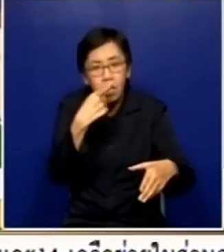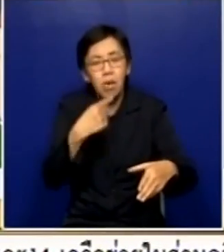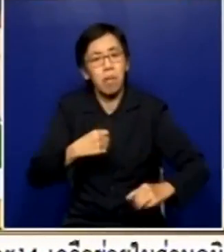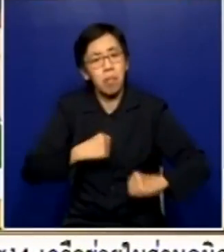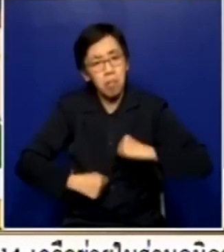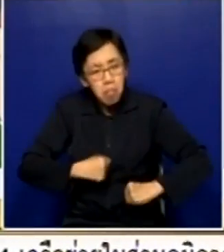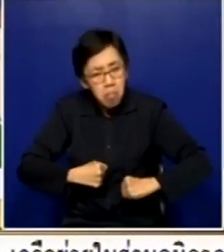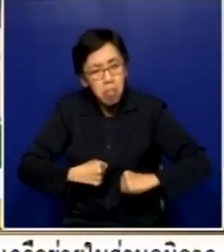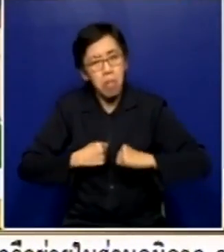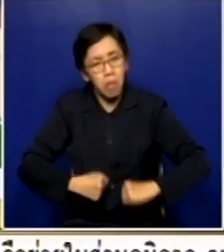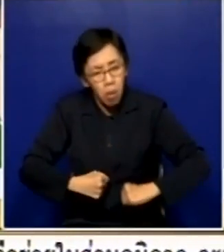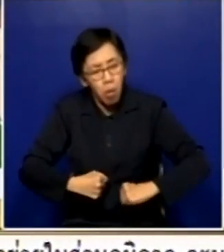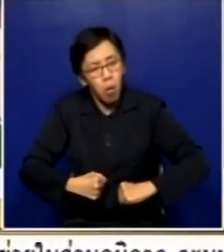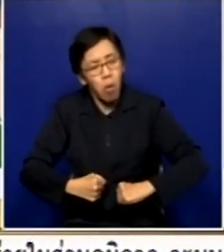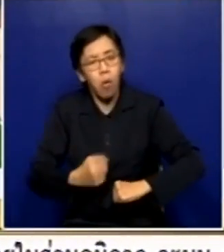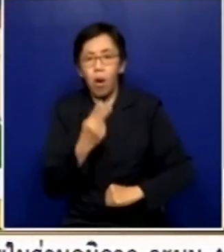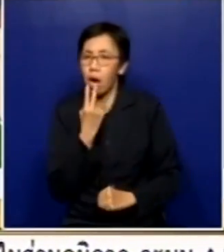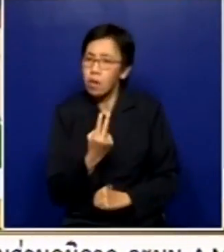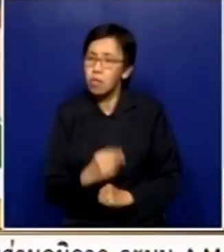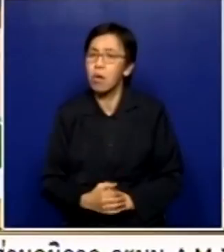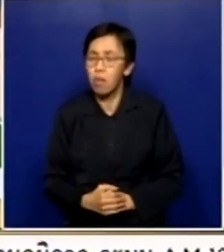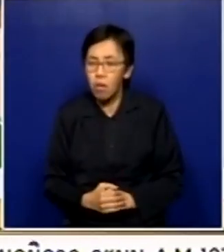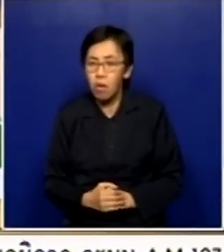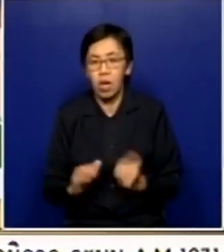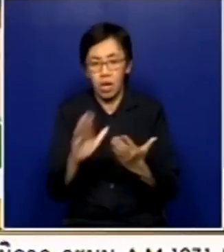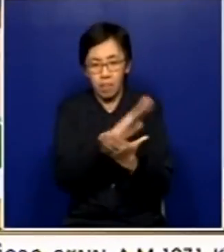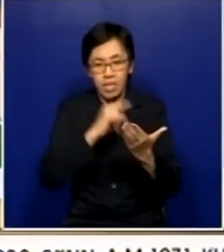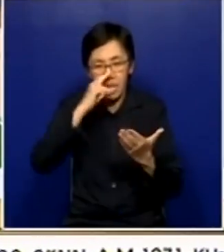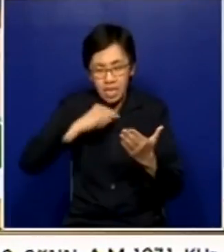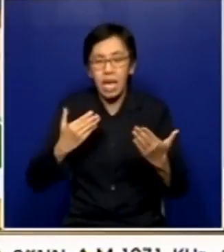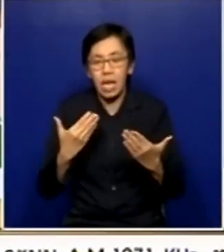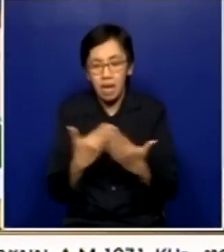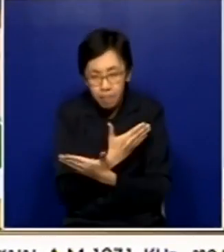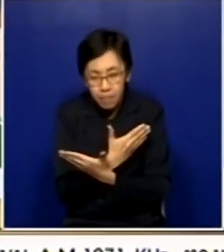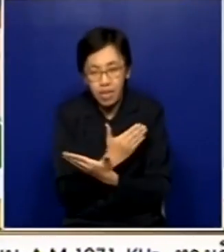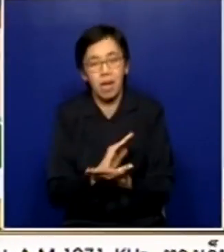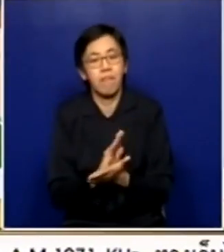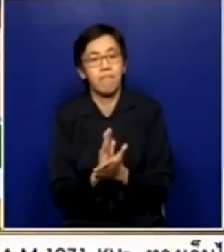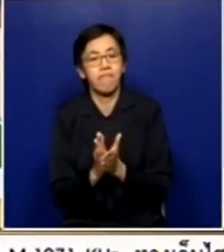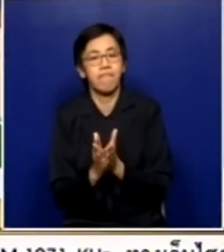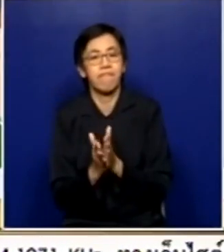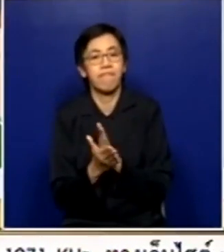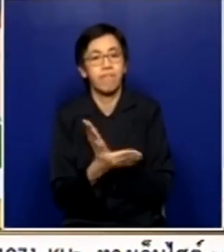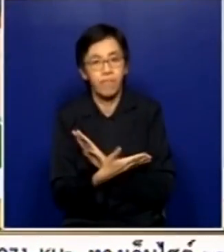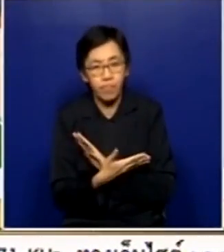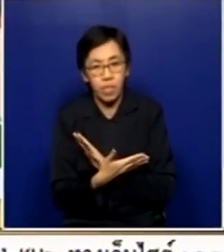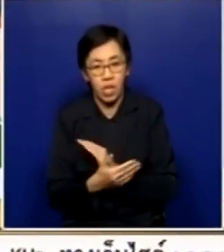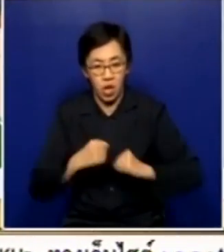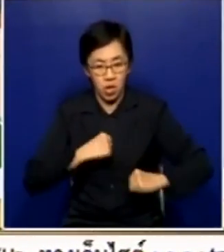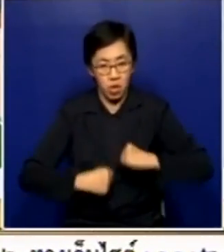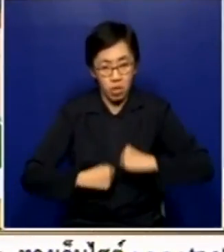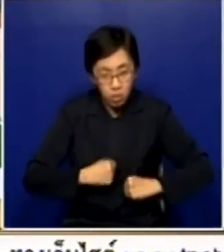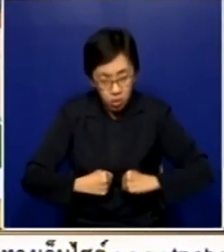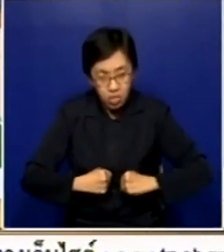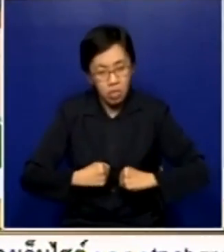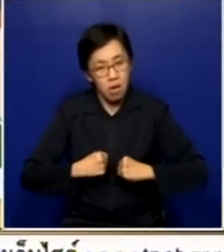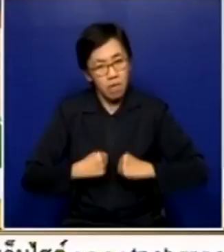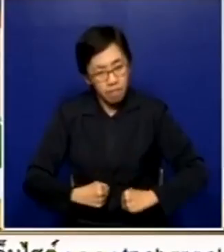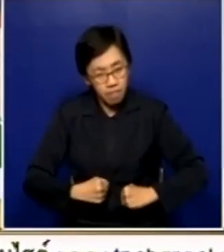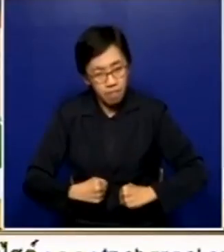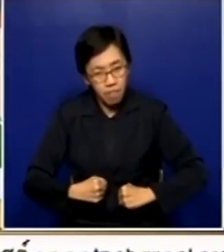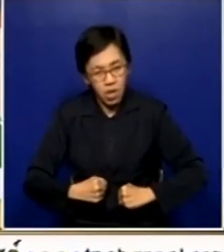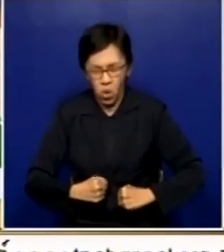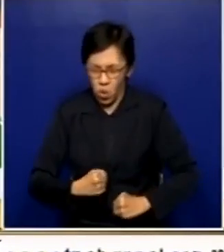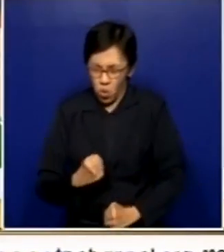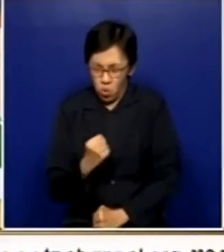ว่าประเทศไทยกำลังเปลี่ยนแปลงไปคนอื่นใหม่คน